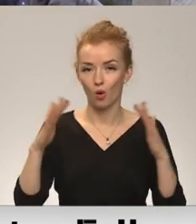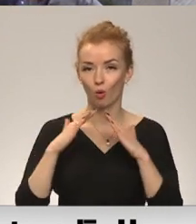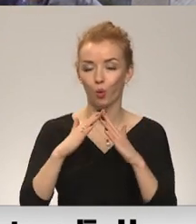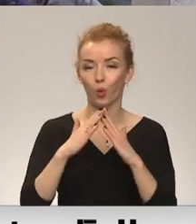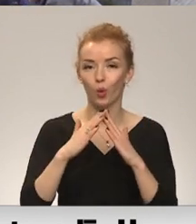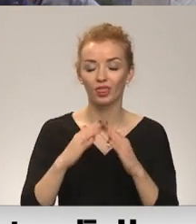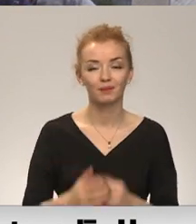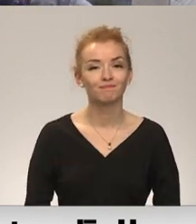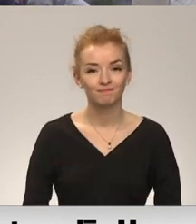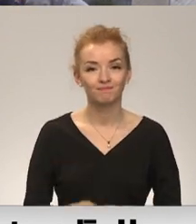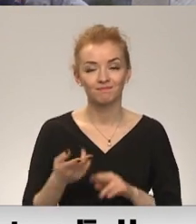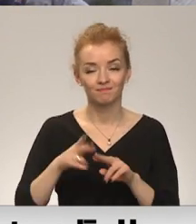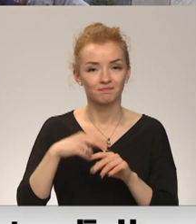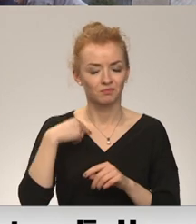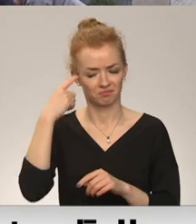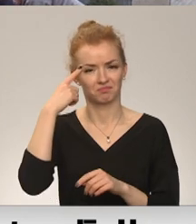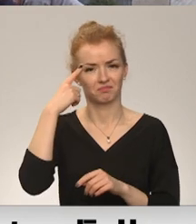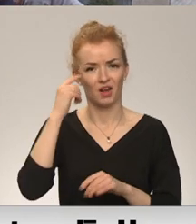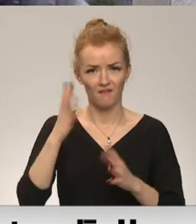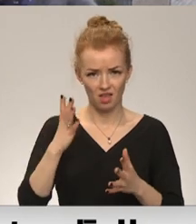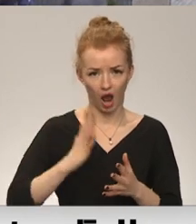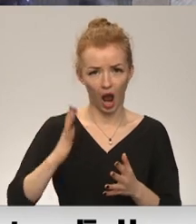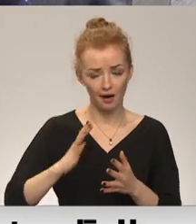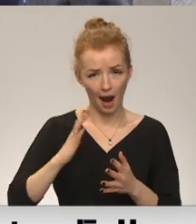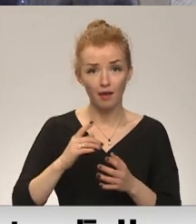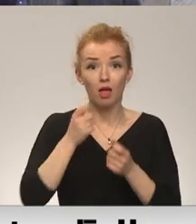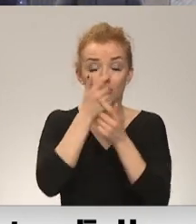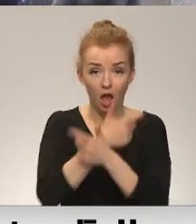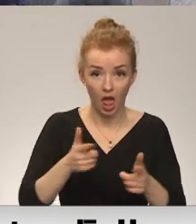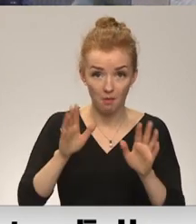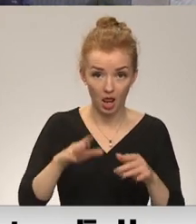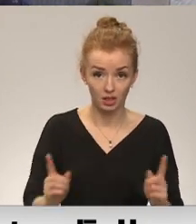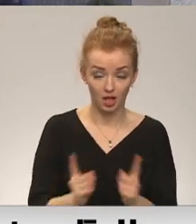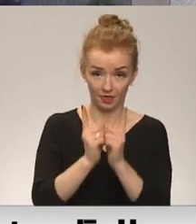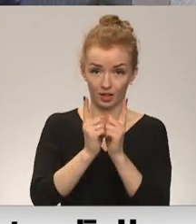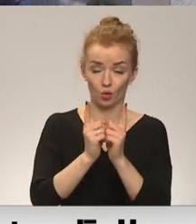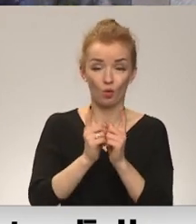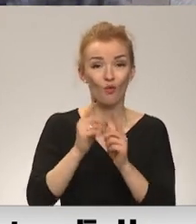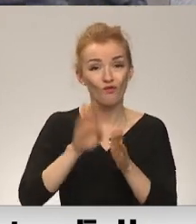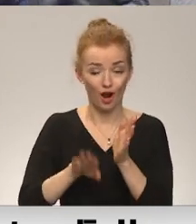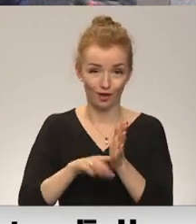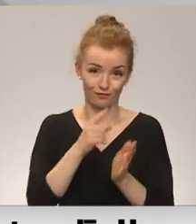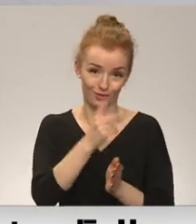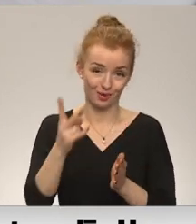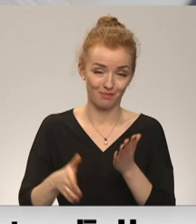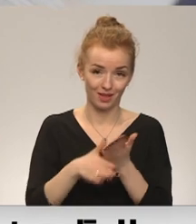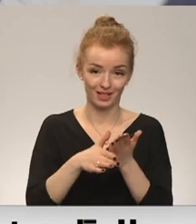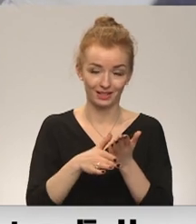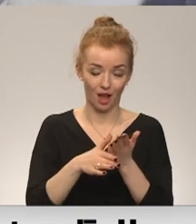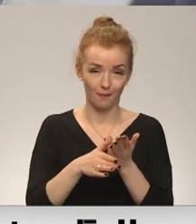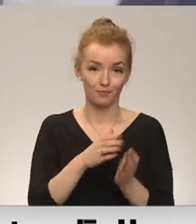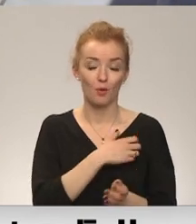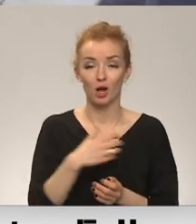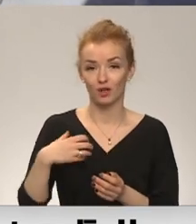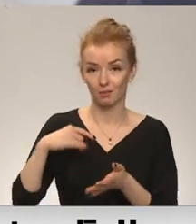mērā. Un tad es domāju, bet vai ir jāgaida nelaime, lai satiktos un vienkārši palīdzētu viens otram. Ar